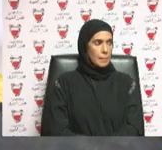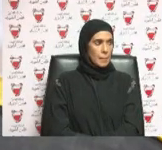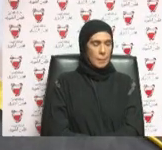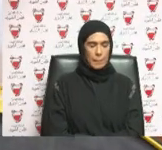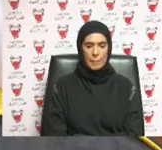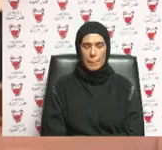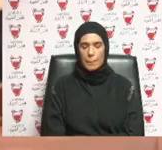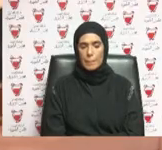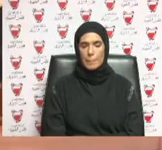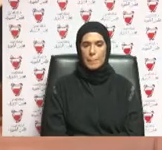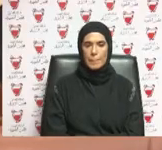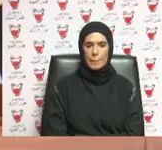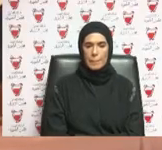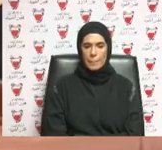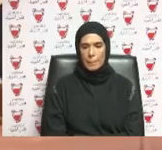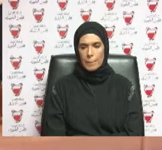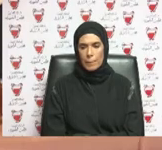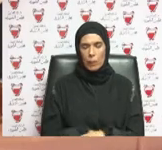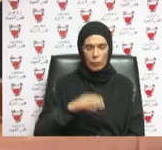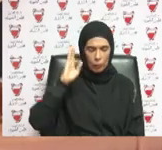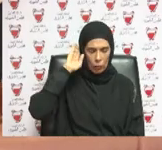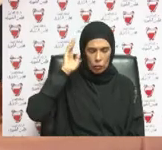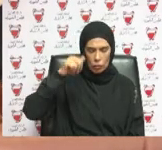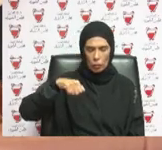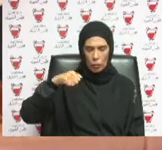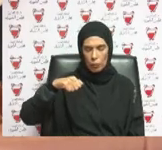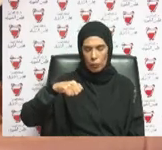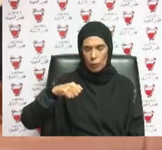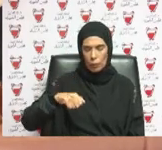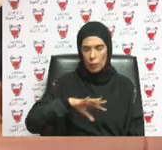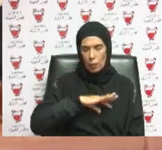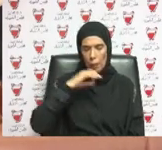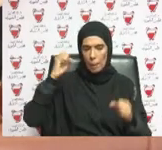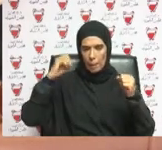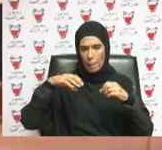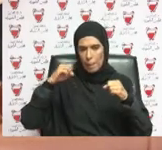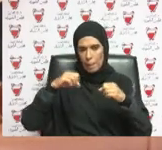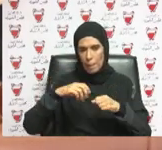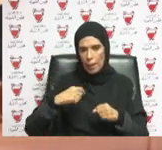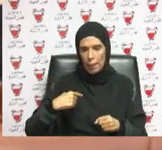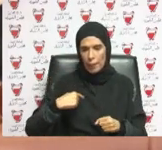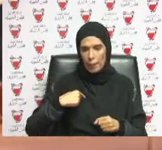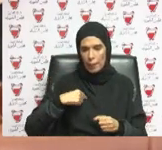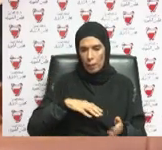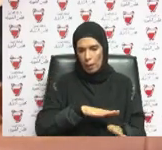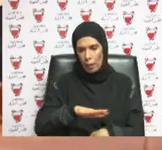شكرا معالي الرئيس. السلام عليكم ورحمة الله وبركاته. إنا لله وإنا إليه